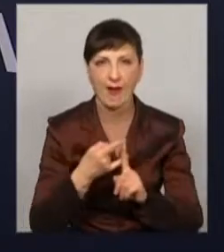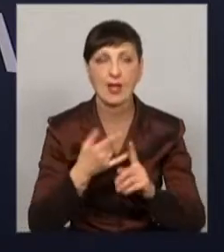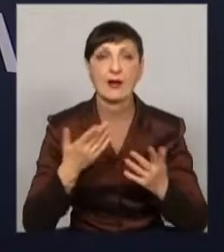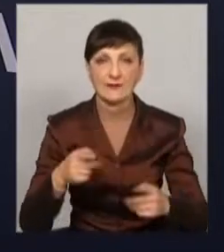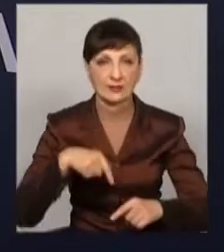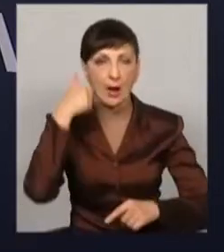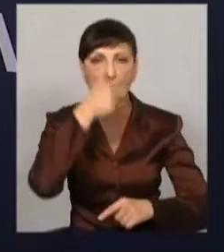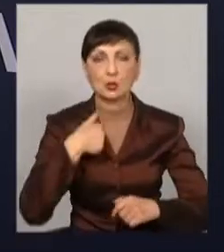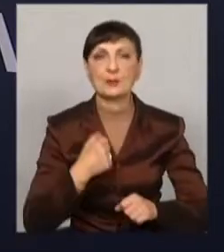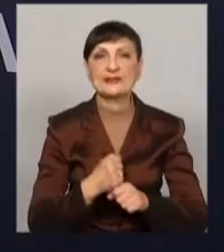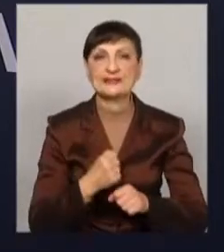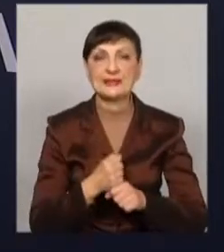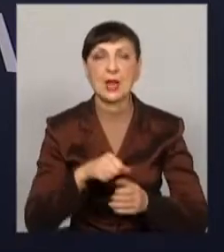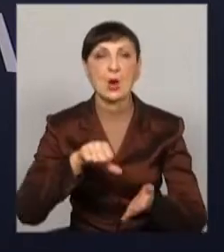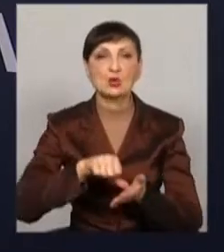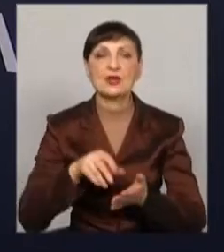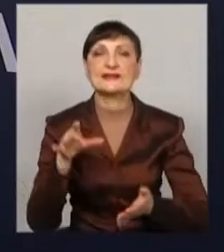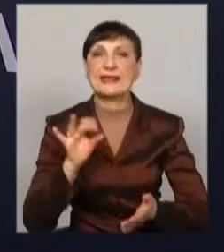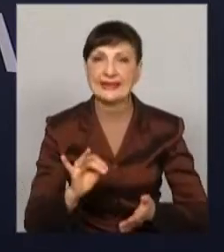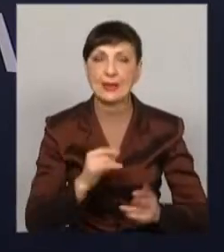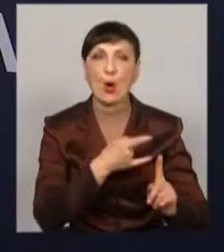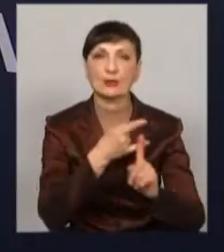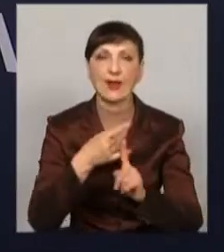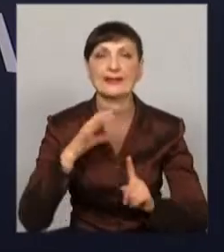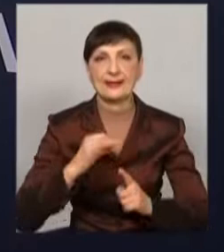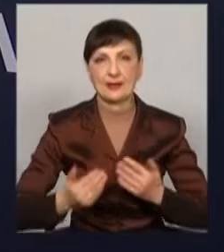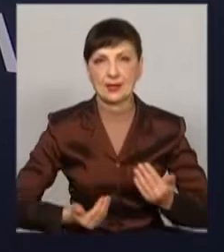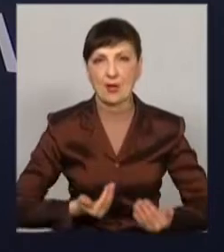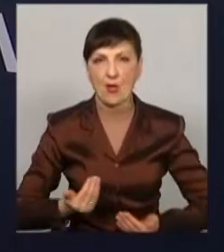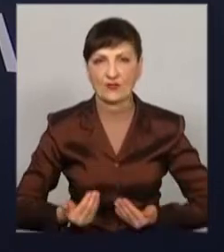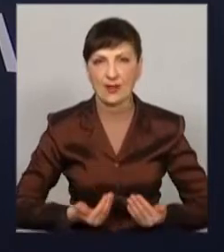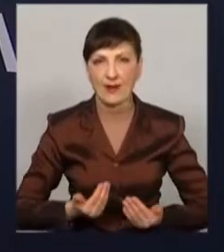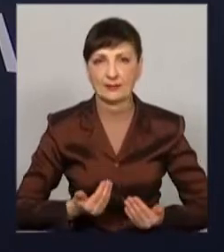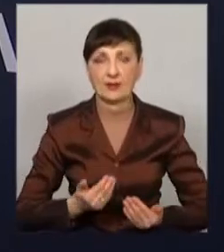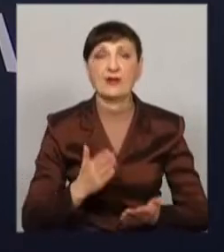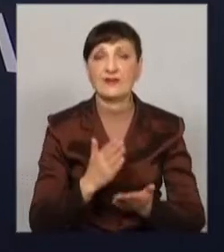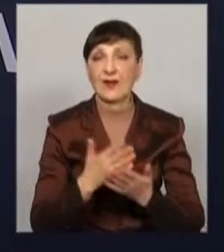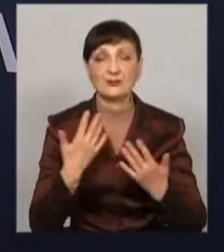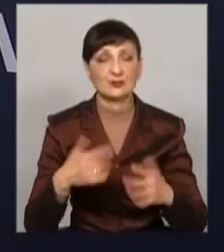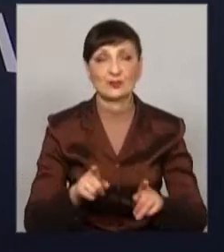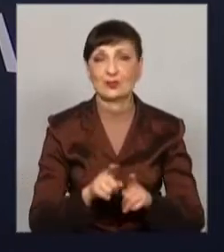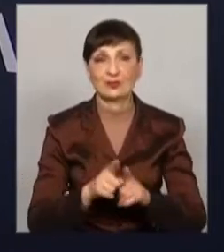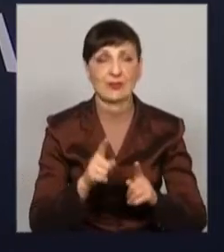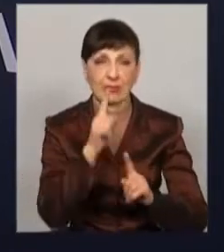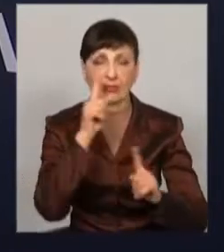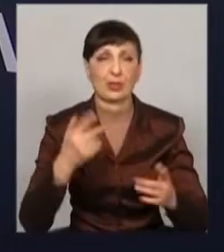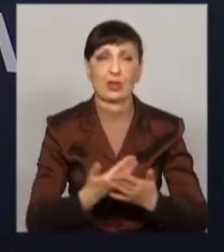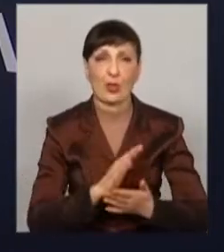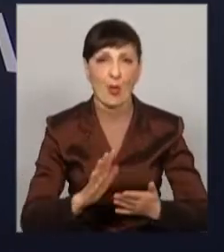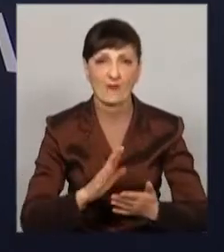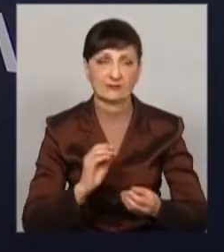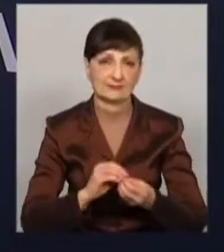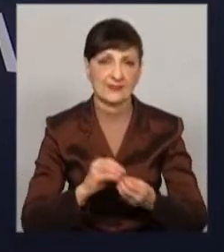этом году мы сделали участие и в онлайн-режиме, и в офлайн-режиме, что тоже является уже абсолютно не новинкой. Это является